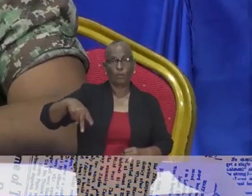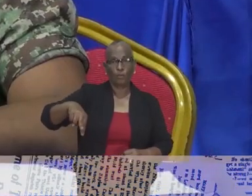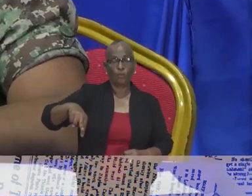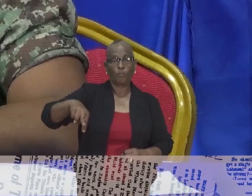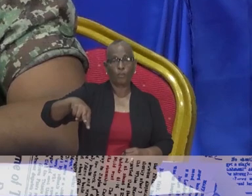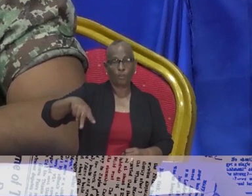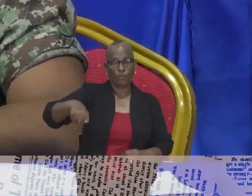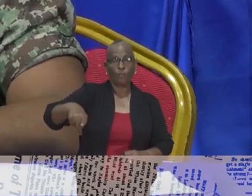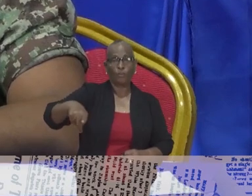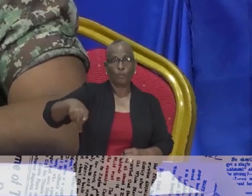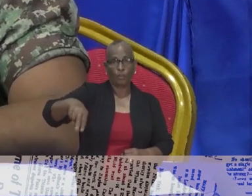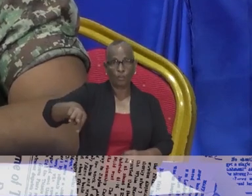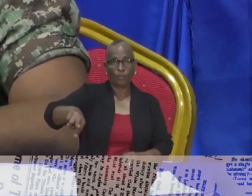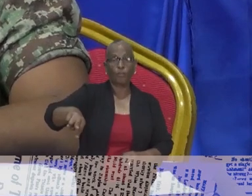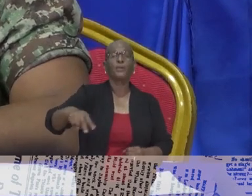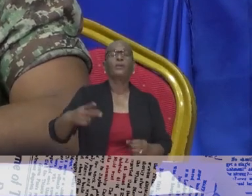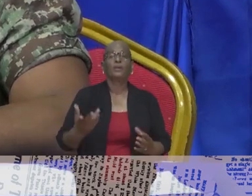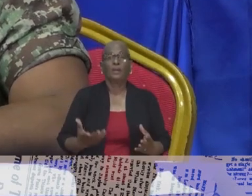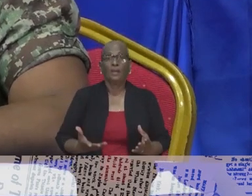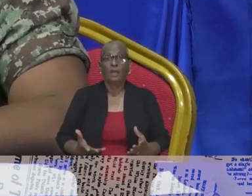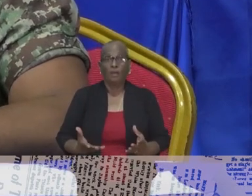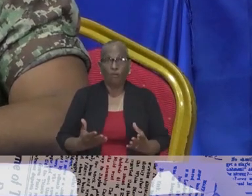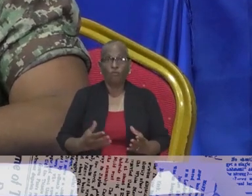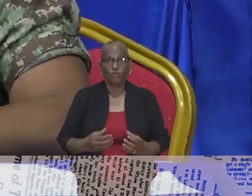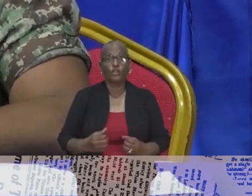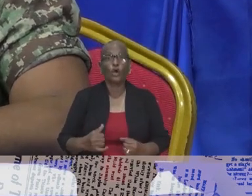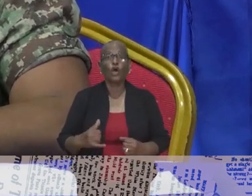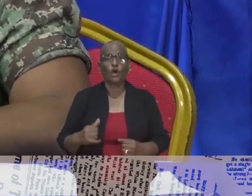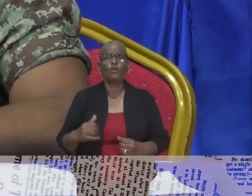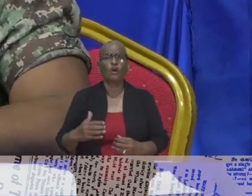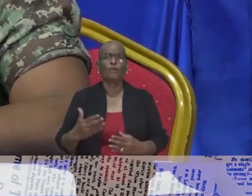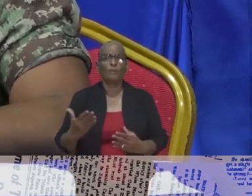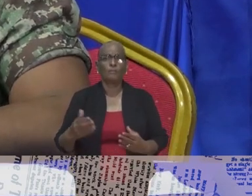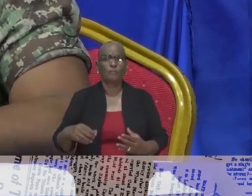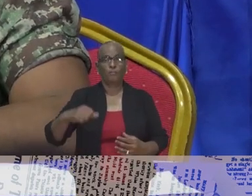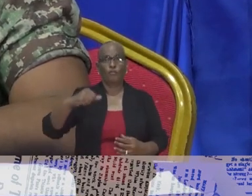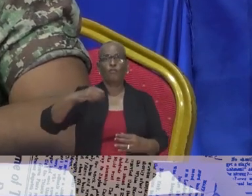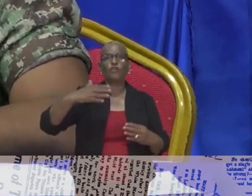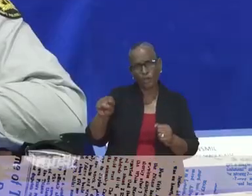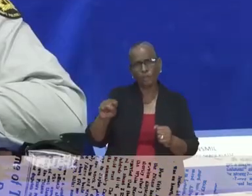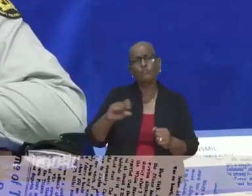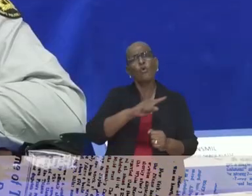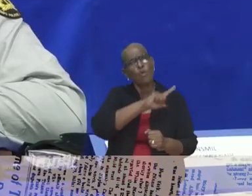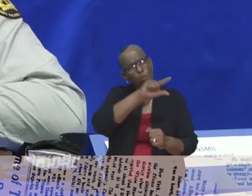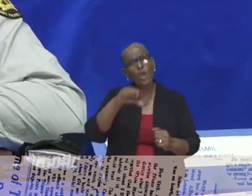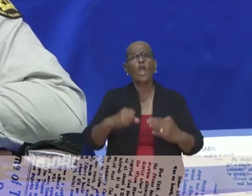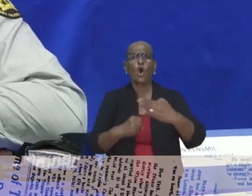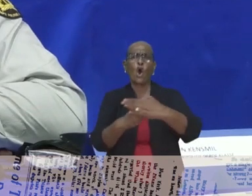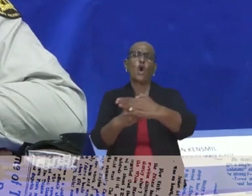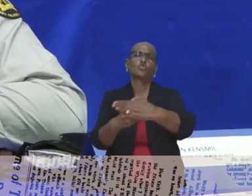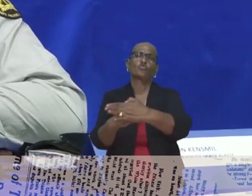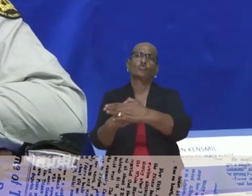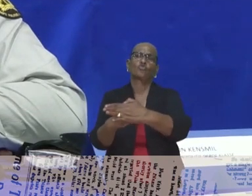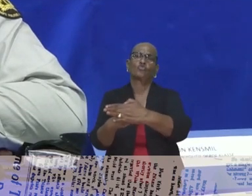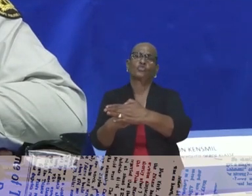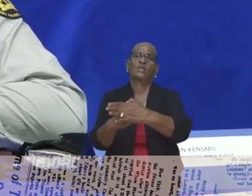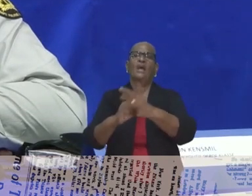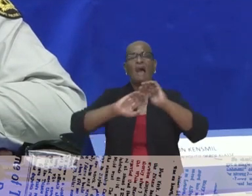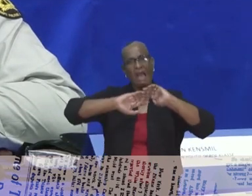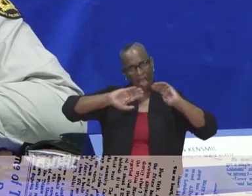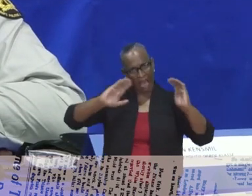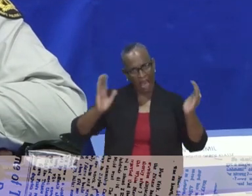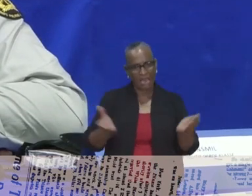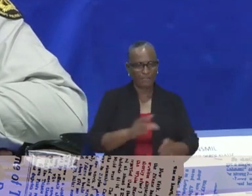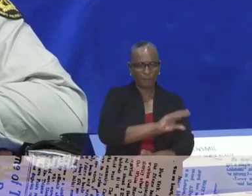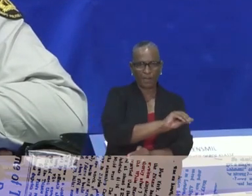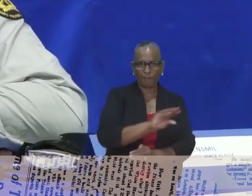feilheid sona di o tapu apisi fu foto plain wakapasi anga palma toin sa mana oman gode fu go holy fesa. So se efi tu a